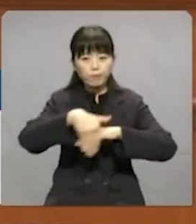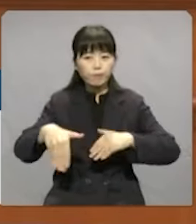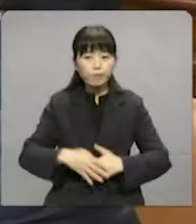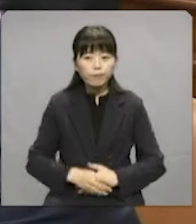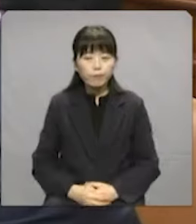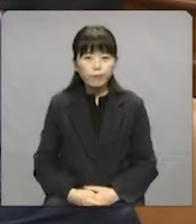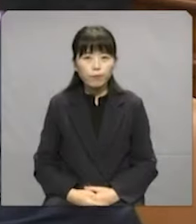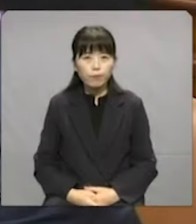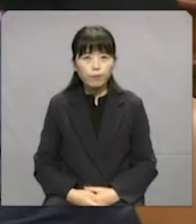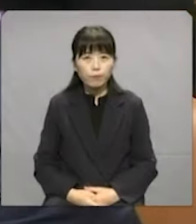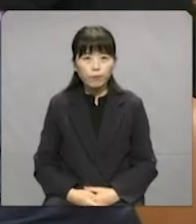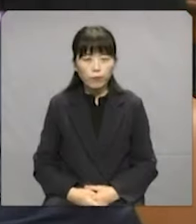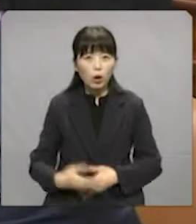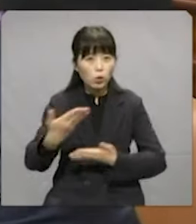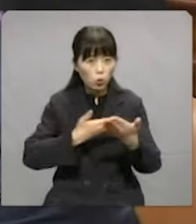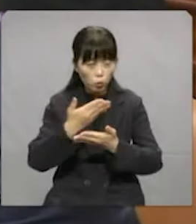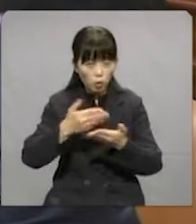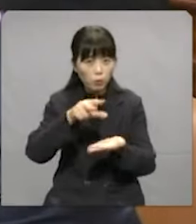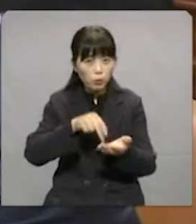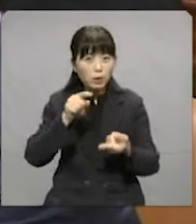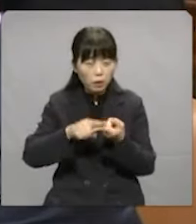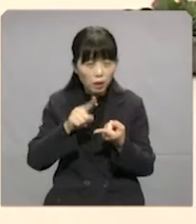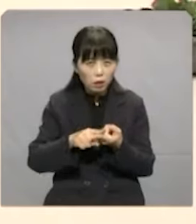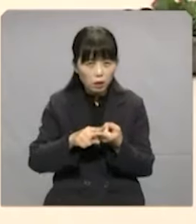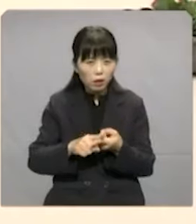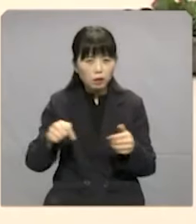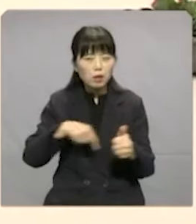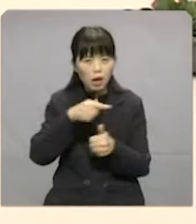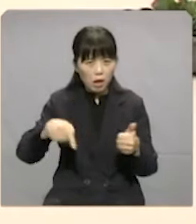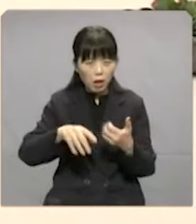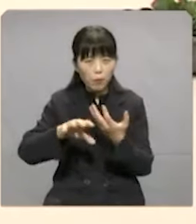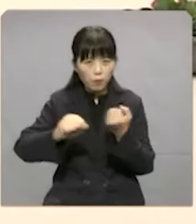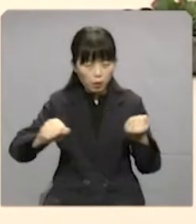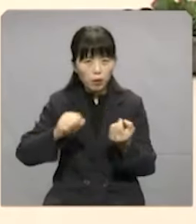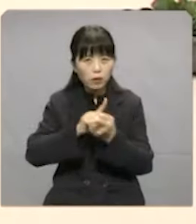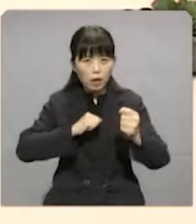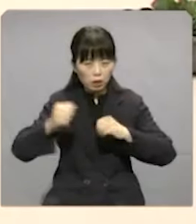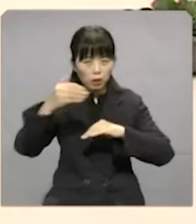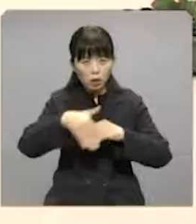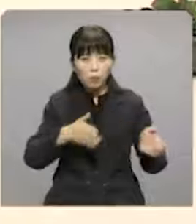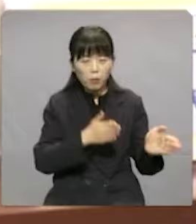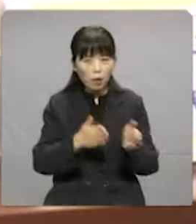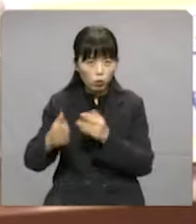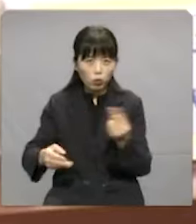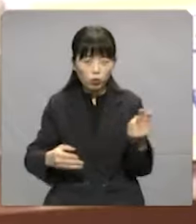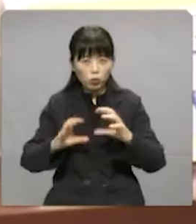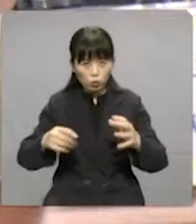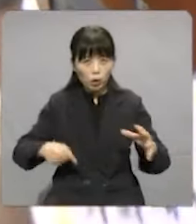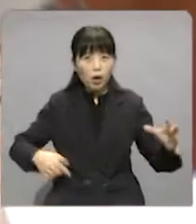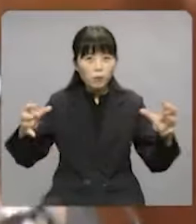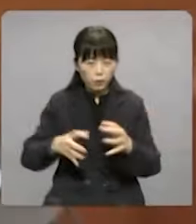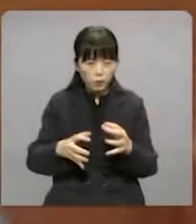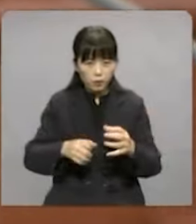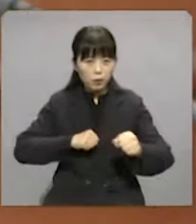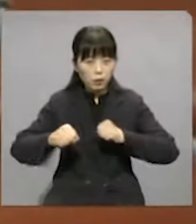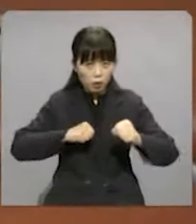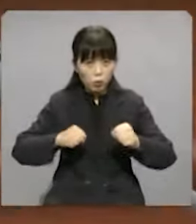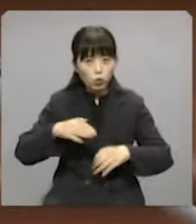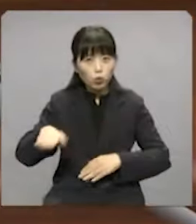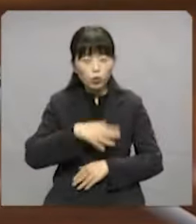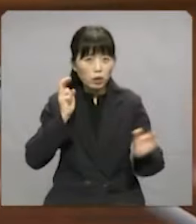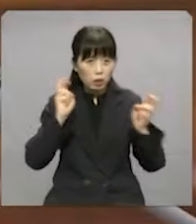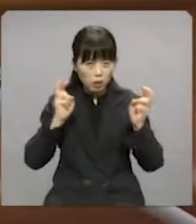나가겠습니다. 통상 현안에 대해선 상황별 대응 계획을 마련하고 양국 간의 협력 채널을 가동해 우리